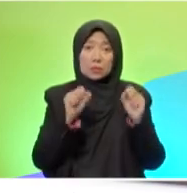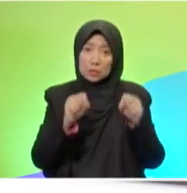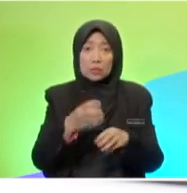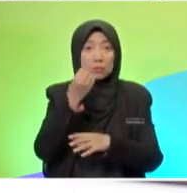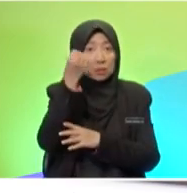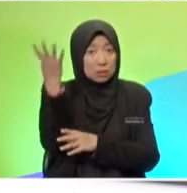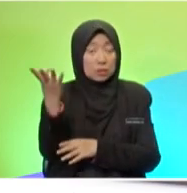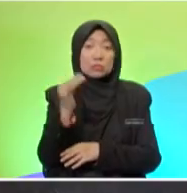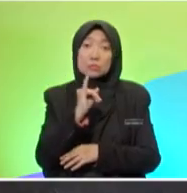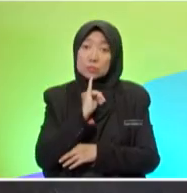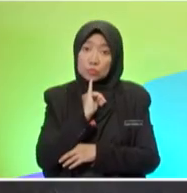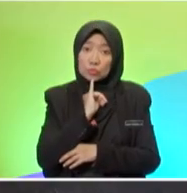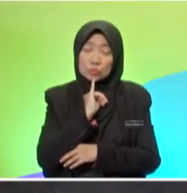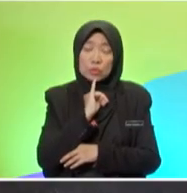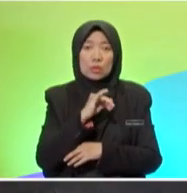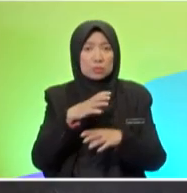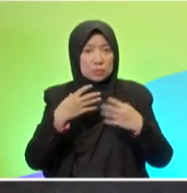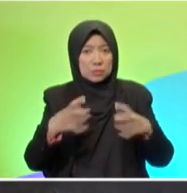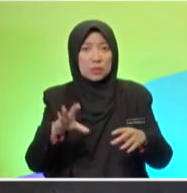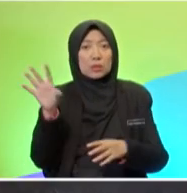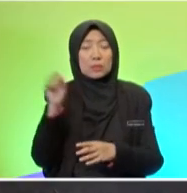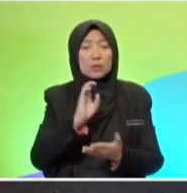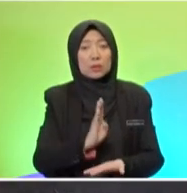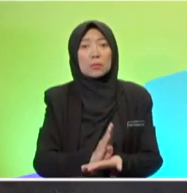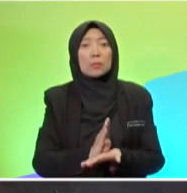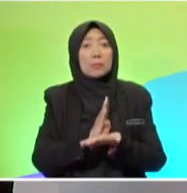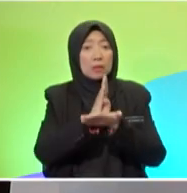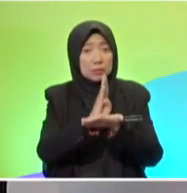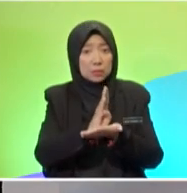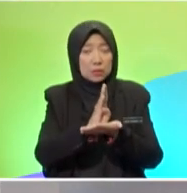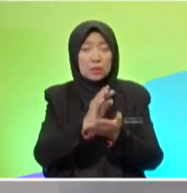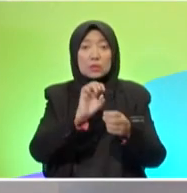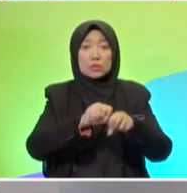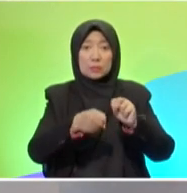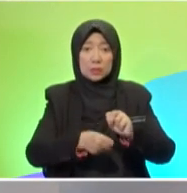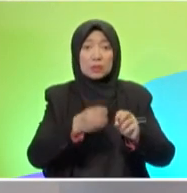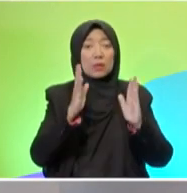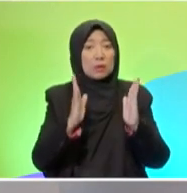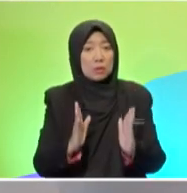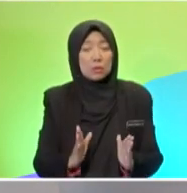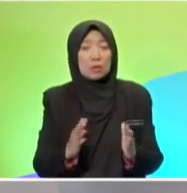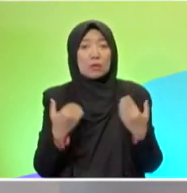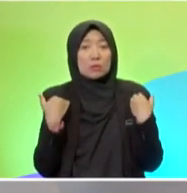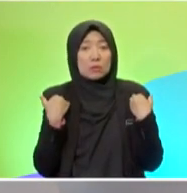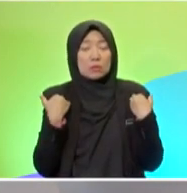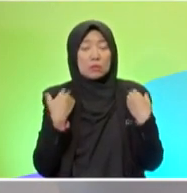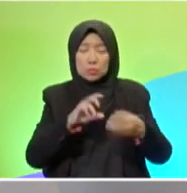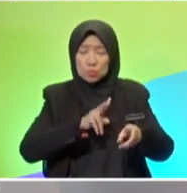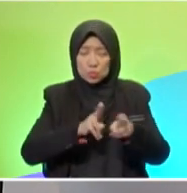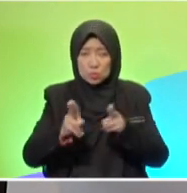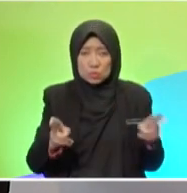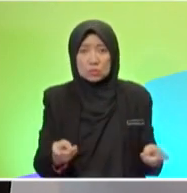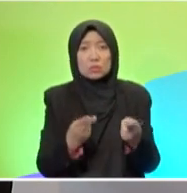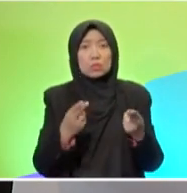Ibu betul segera mendapatkan bantu Bantuan supaya ada orang di sekeliling kita berusaha untuk menyelamatkan kita